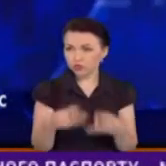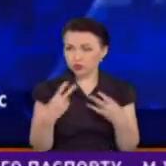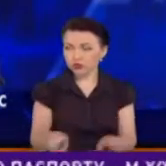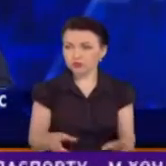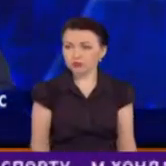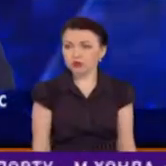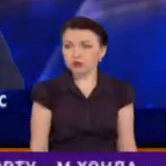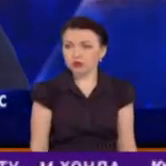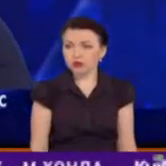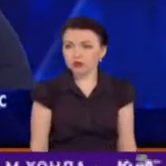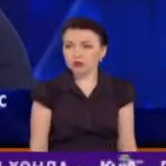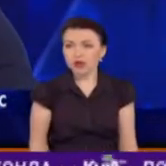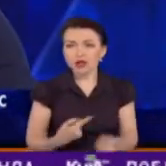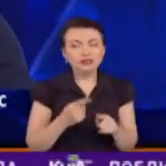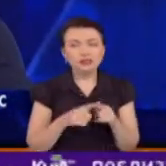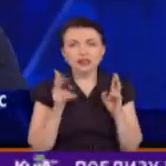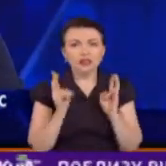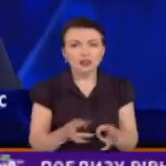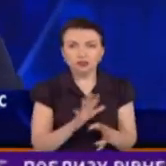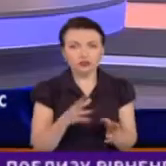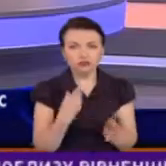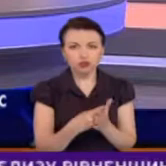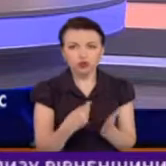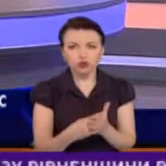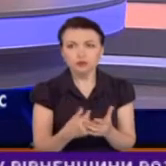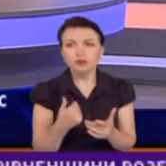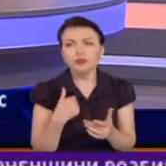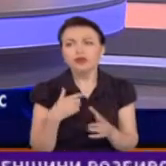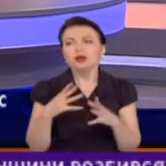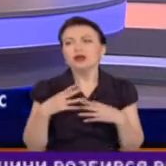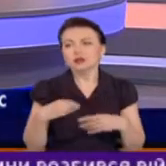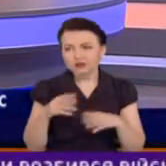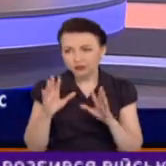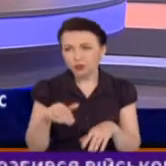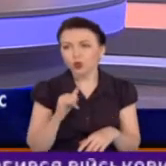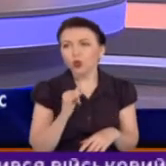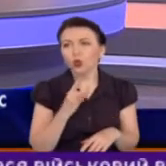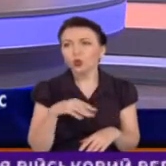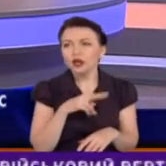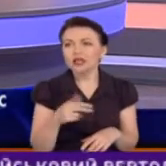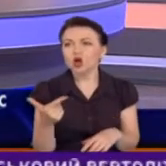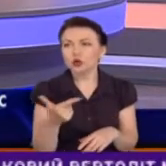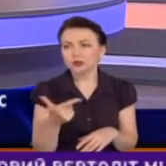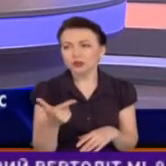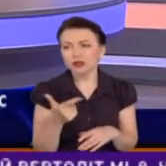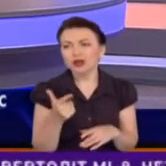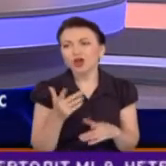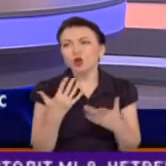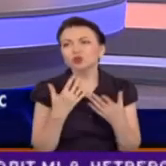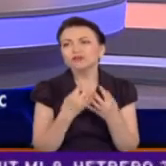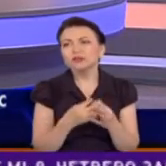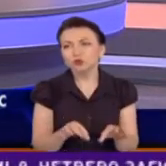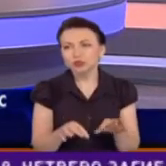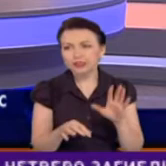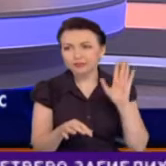розумієте? Ну, не катастрофічні гроші, як на мене. Я вас заспокоюю, вже не хвилюйтесь за той уряд Гройсмана, йому дали, ну, я знаю. Відпустили, він